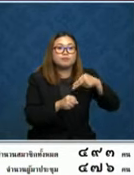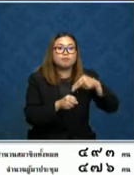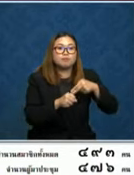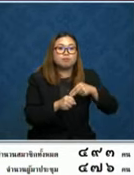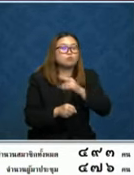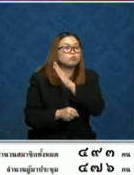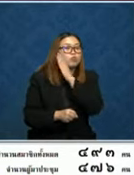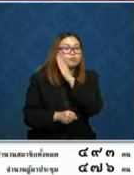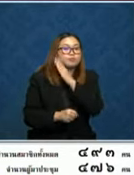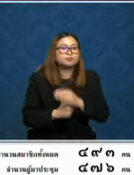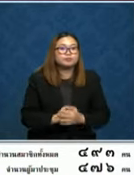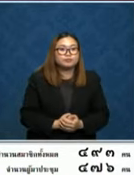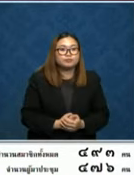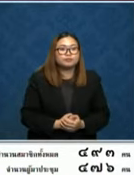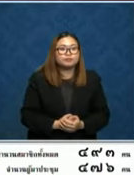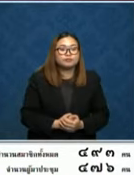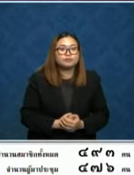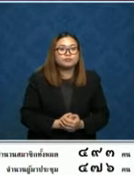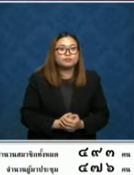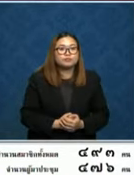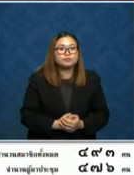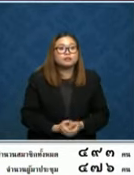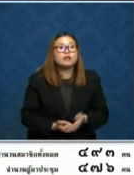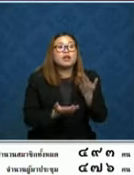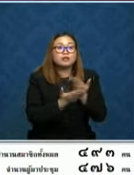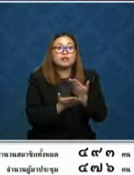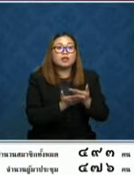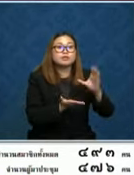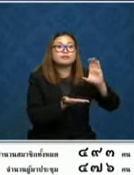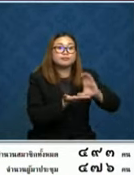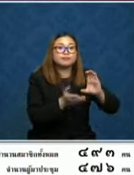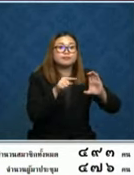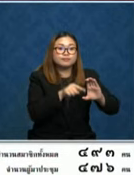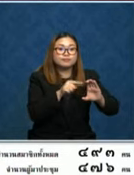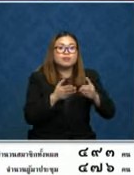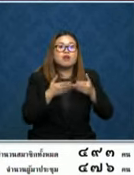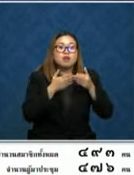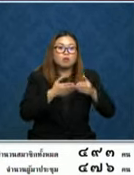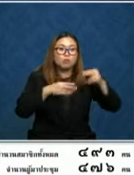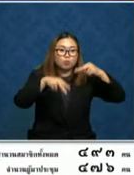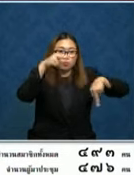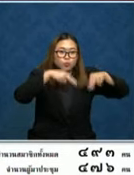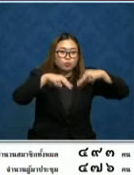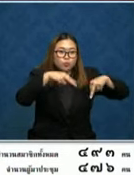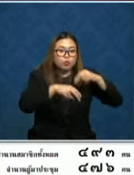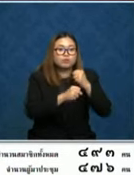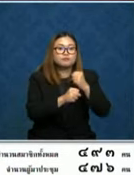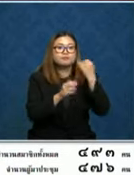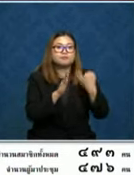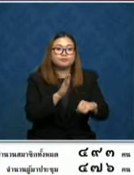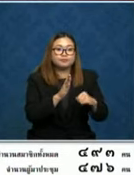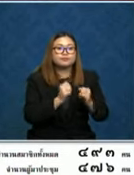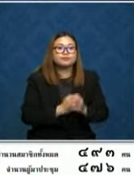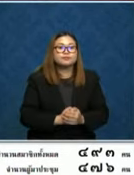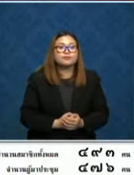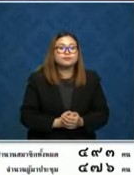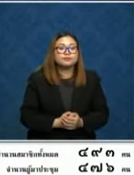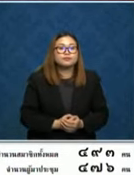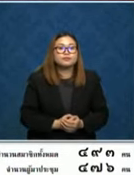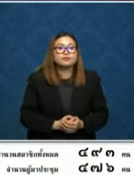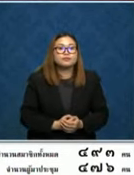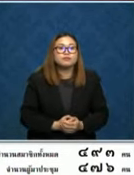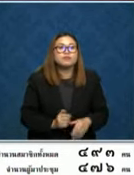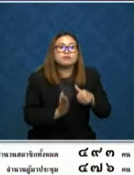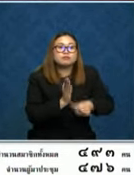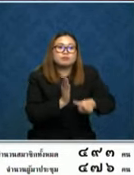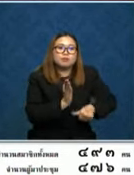ครับซึ่งได้มีการขอมาก็คือค่าคุรุพันธ์นะครับเรือตรวจการนะครับสำหรับการกระทำผิดนะครับของสัมภาษามิตรประมา